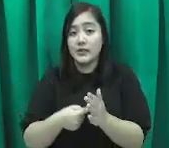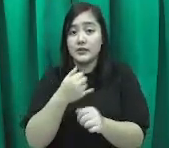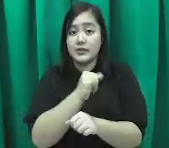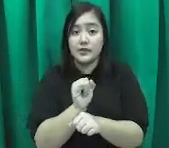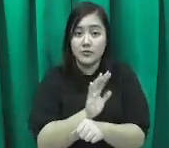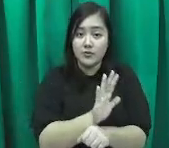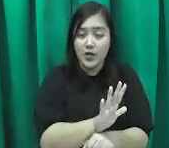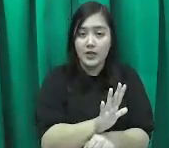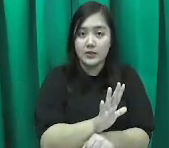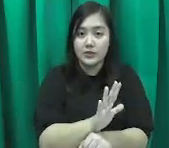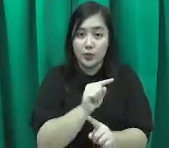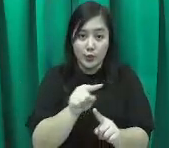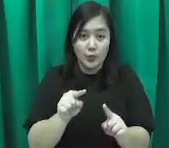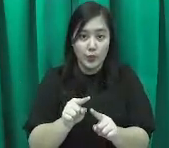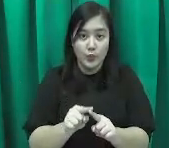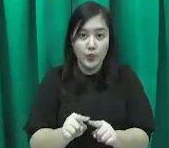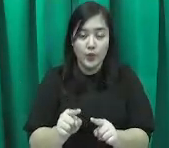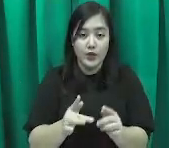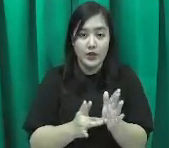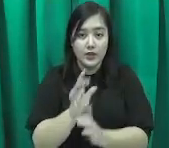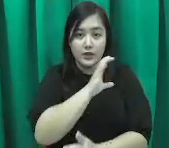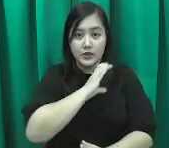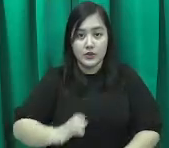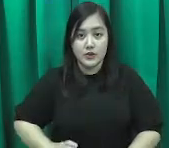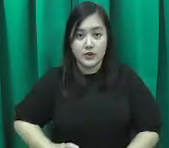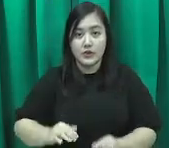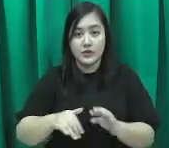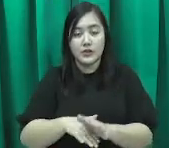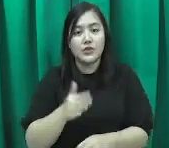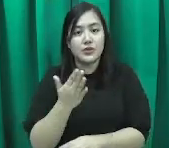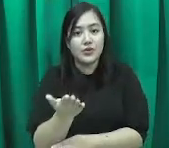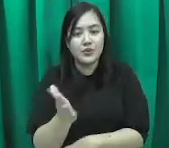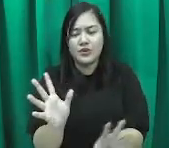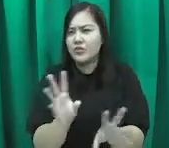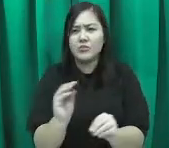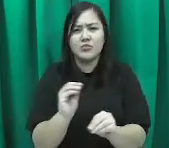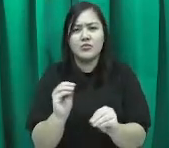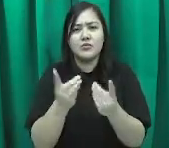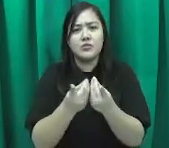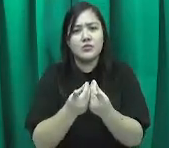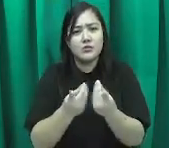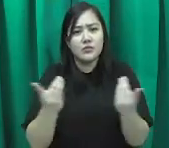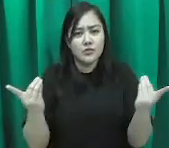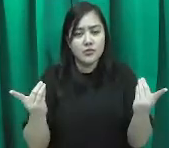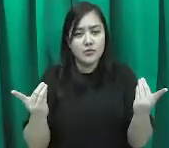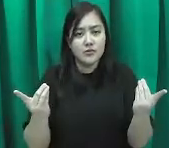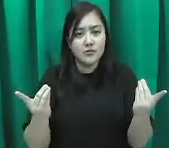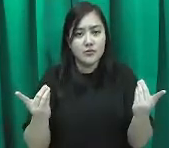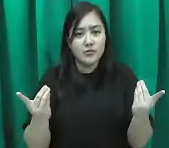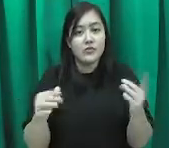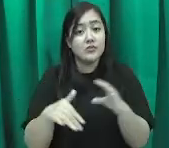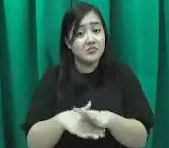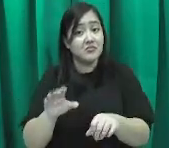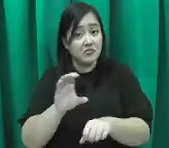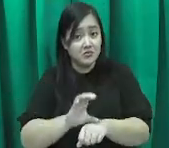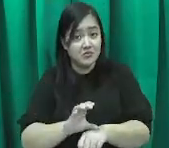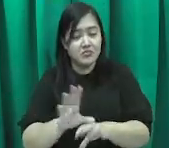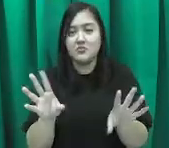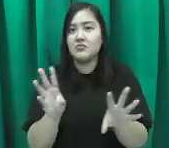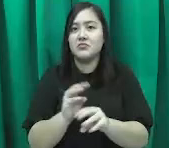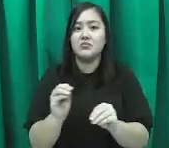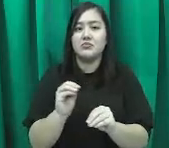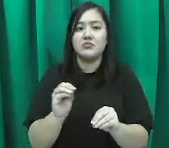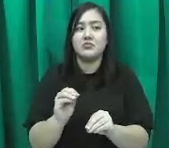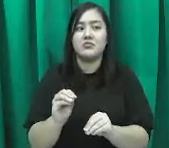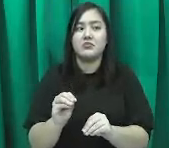ay nasa iyo, ay sabi nga dito, no division. Walang division sa either sa church or sa sinasabi niya sa church no, kasi sa